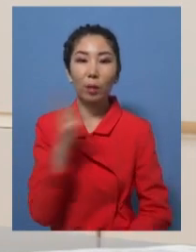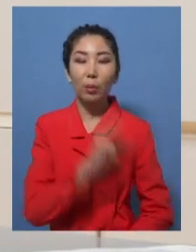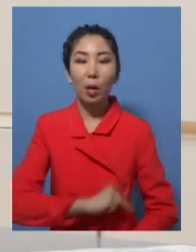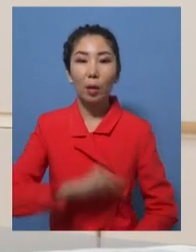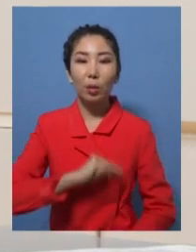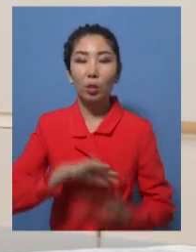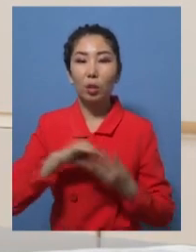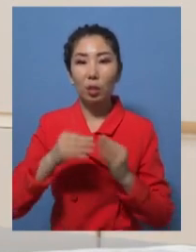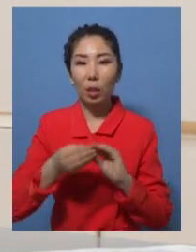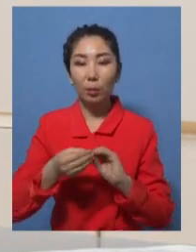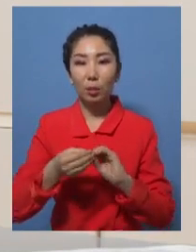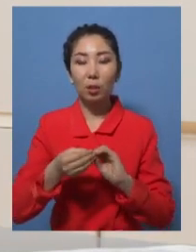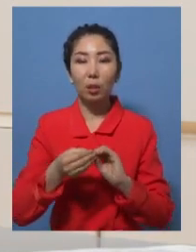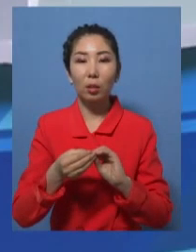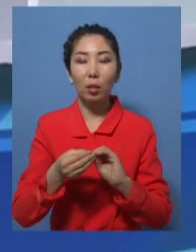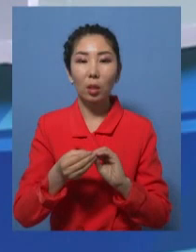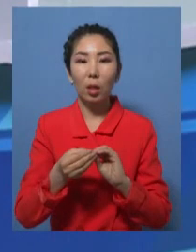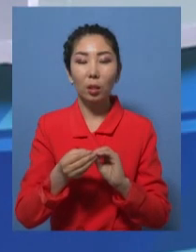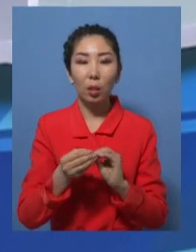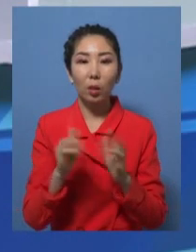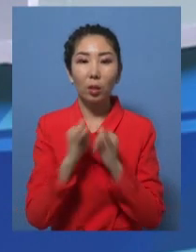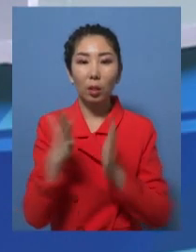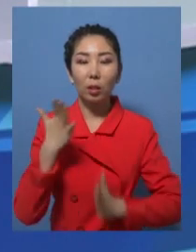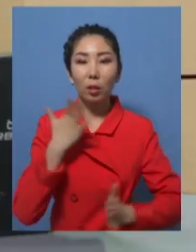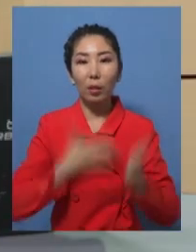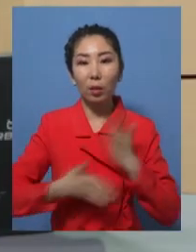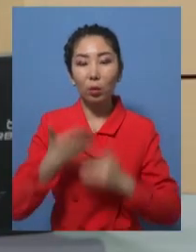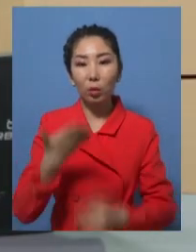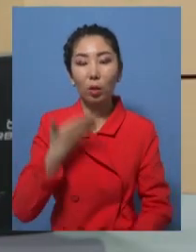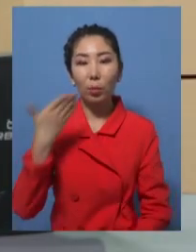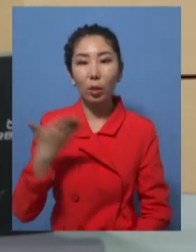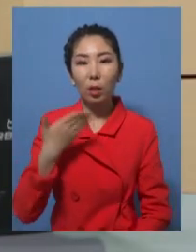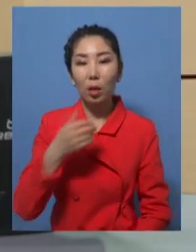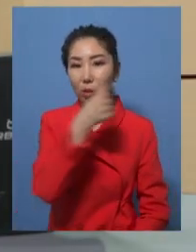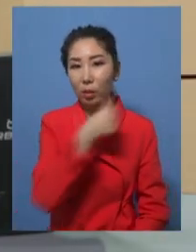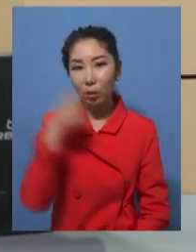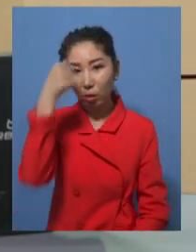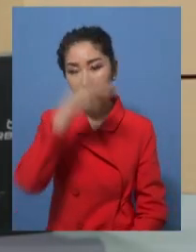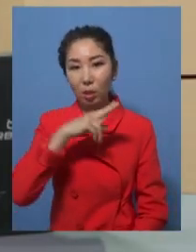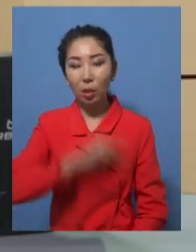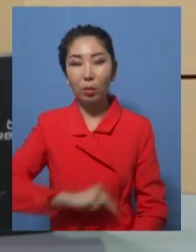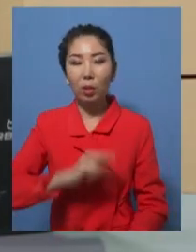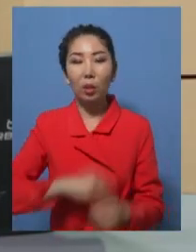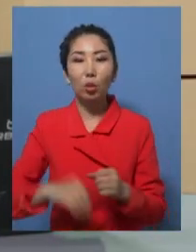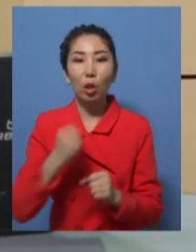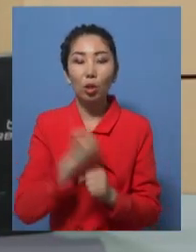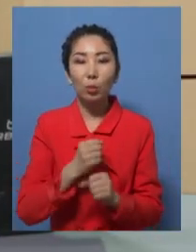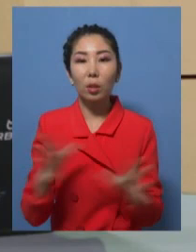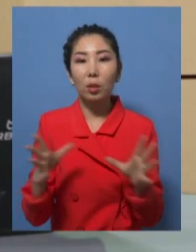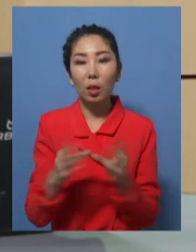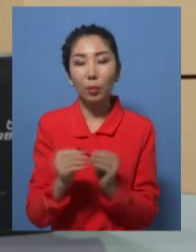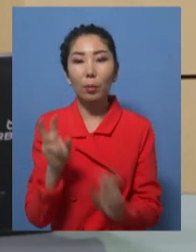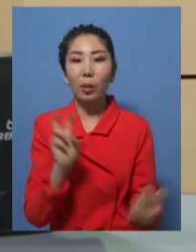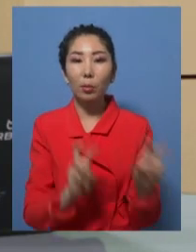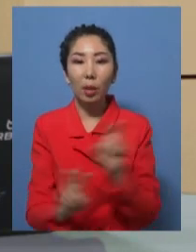да бар, нәтижелерімізде қуантарлық деп айтуға болады. Енді жыл ішінде жасалған жұмыстарыңыз көп қой. Сараптап